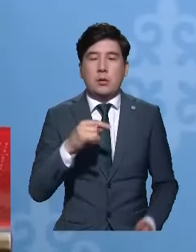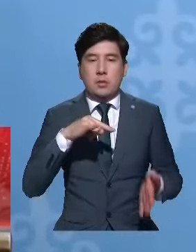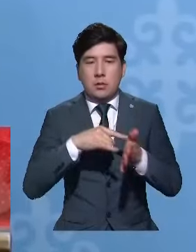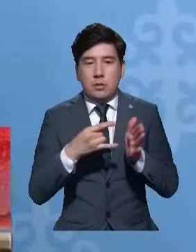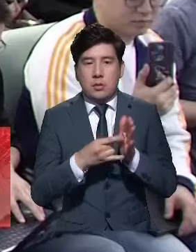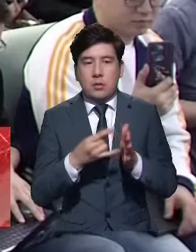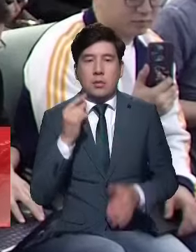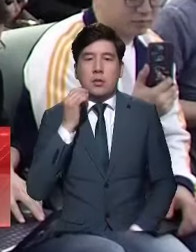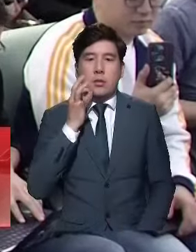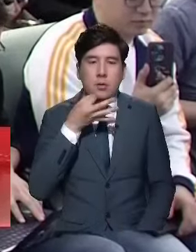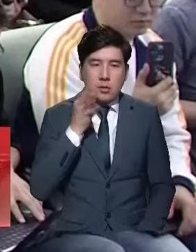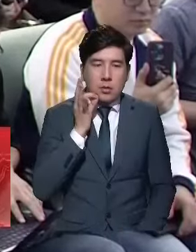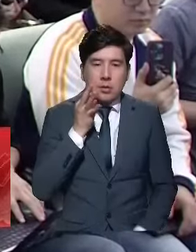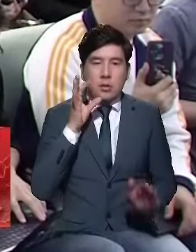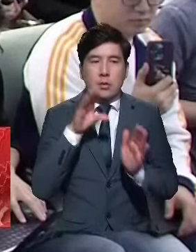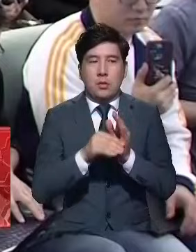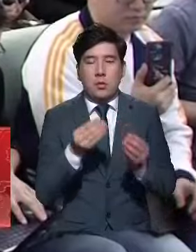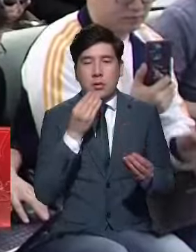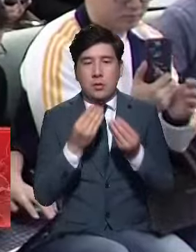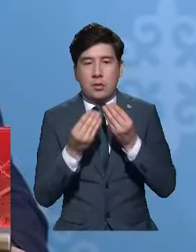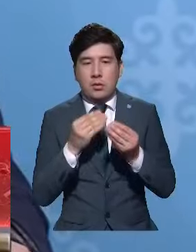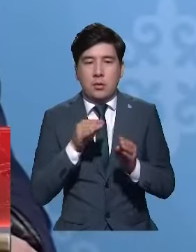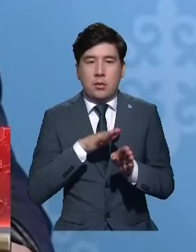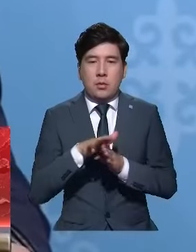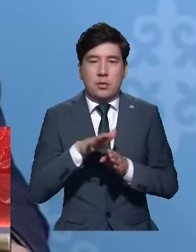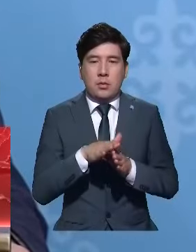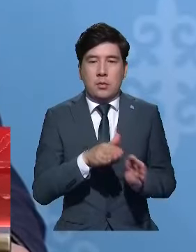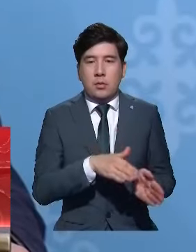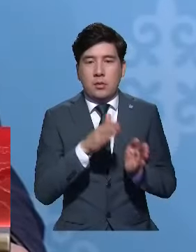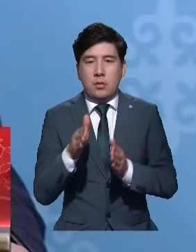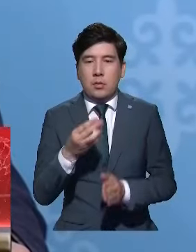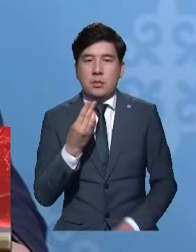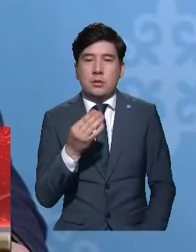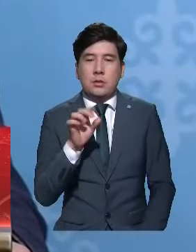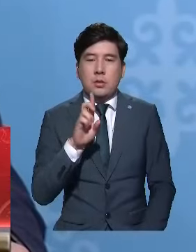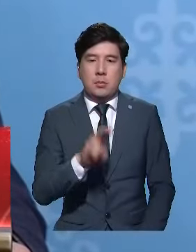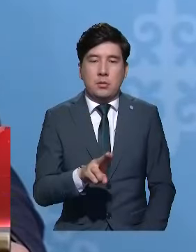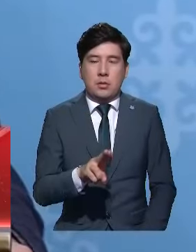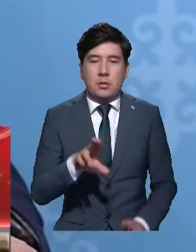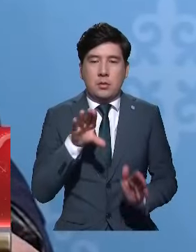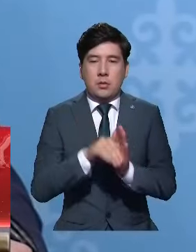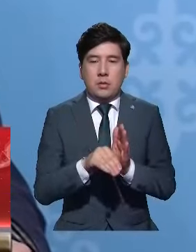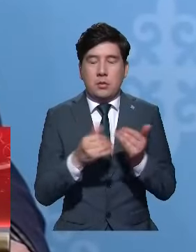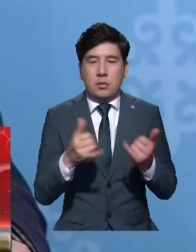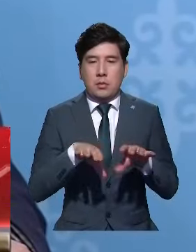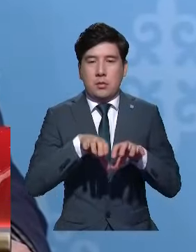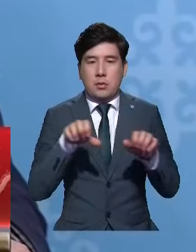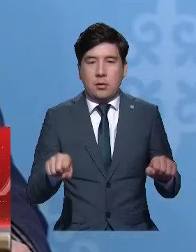чай, другие продукты питания. Как вы знаете, в стране развернут оперативный штаб. Сейчас правительство в полной мере